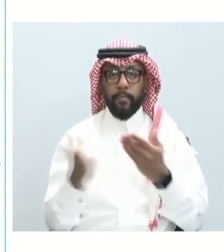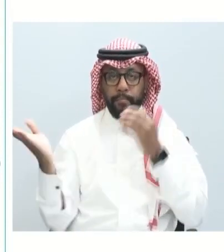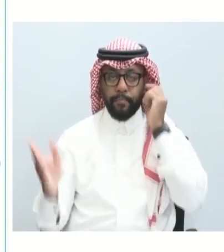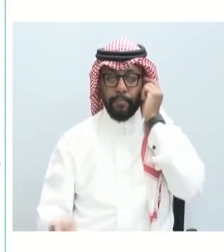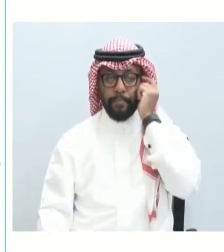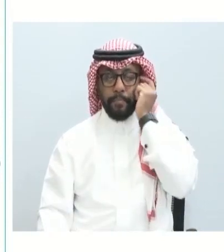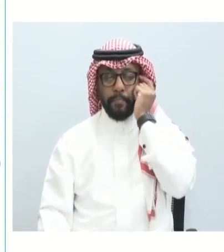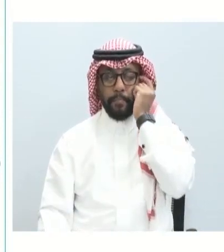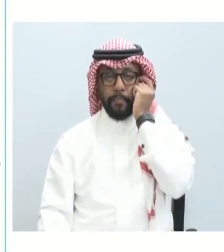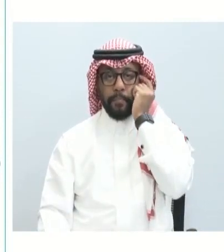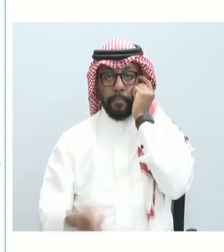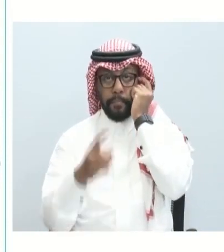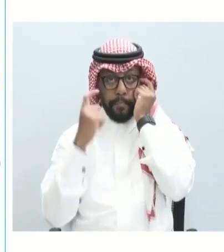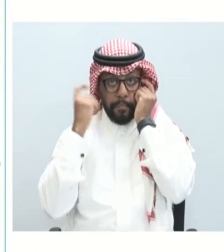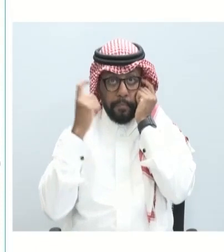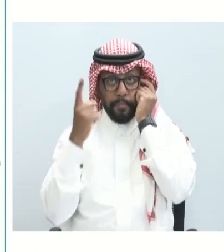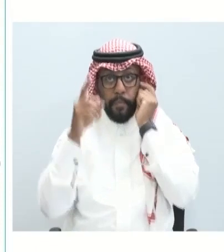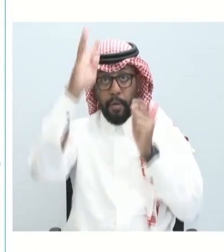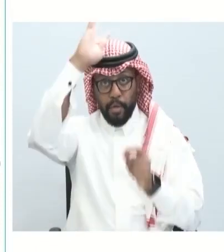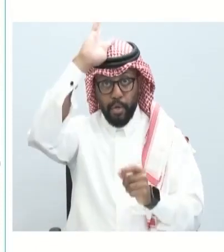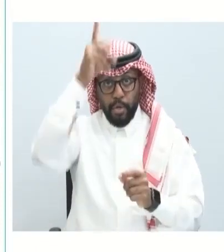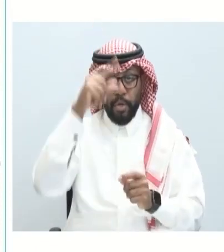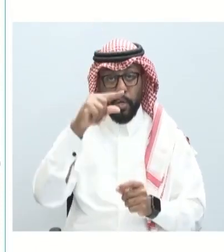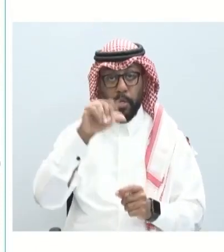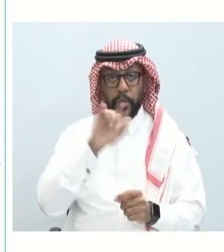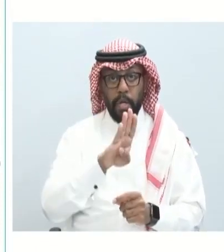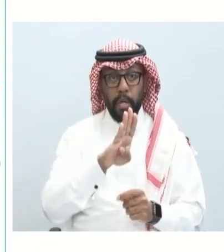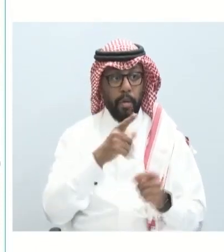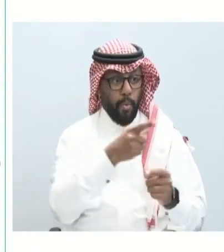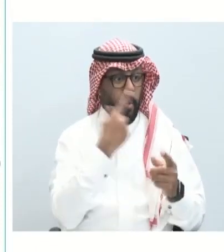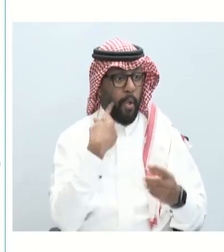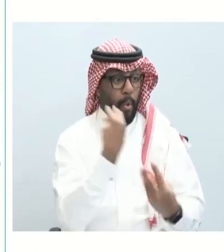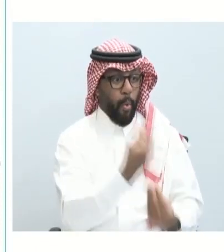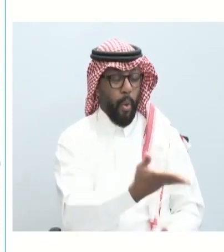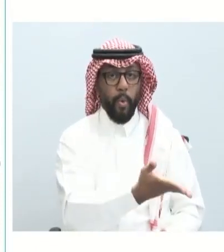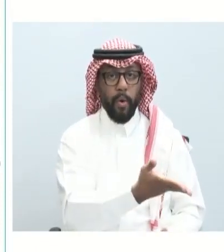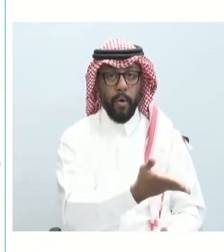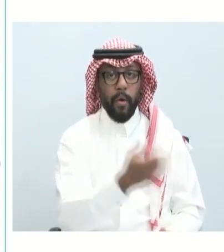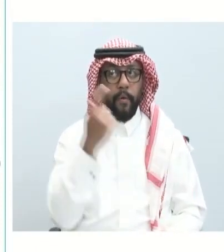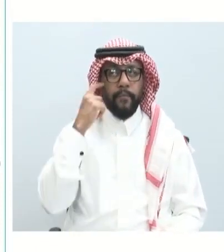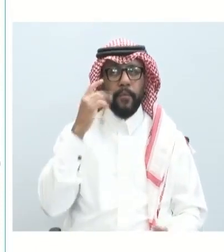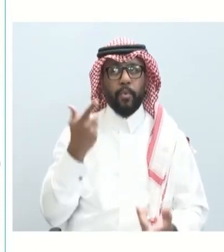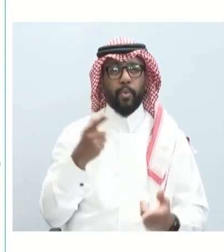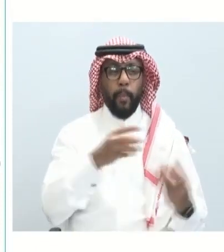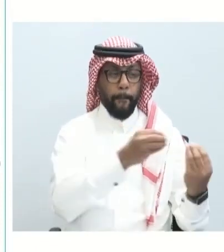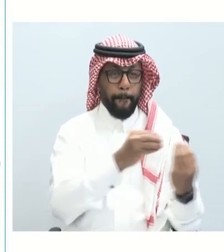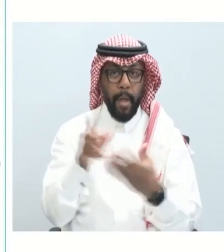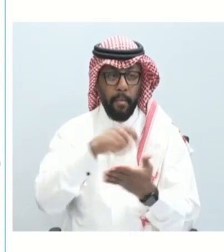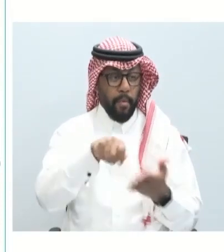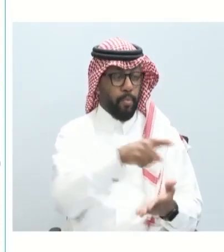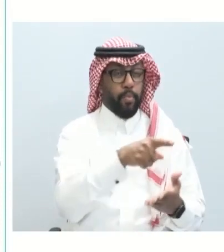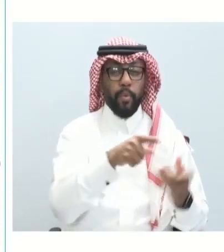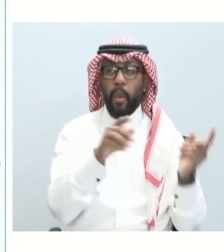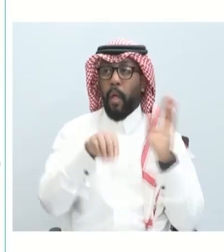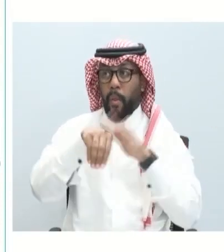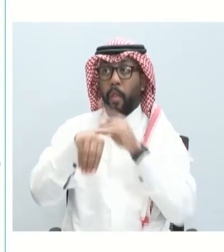ما رايكم اشتريت دي كان جميل الشكل قال لك البائع عليك ان تتوقع ان تحصل منه على ثلاث